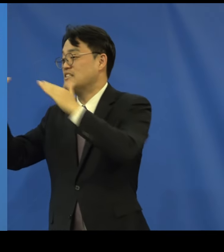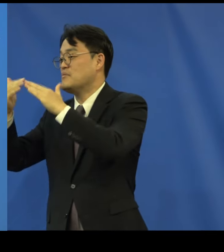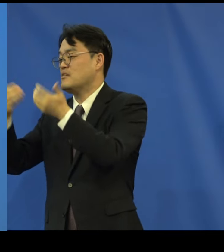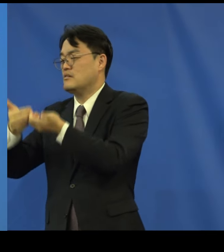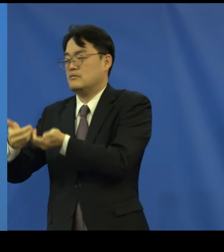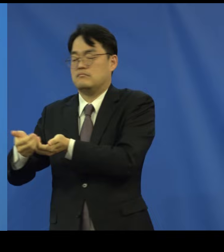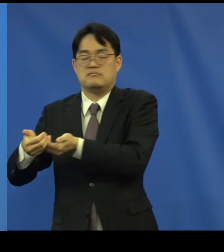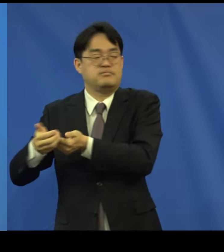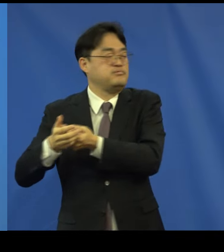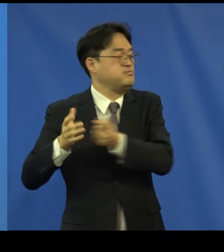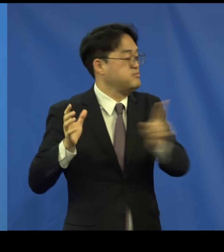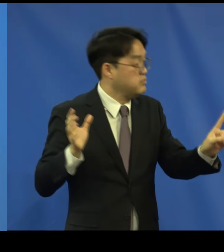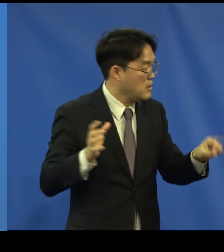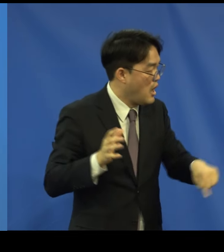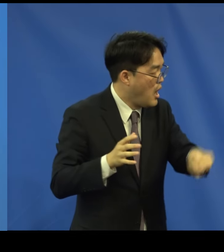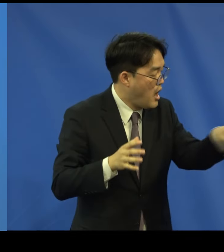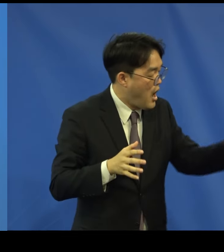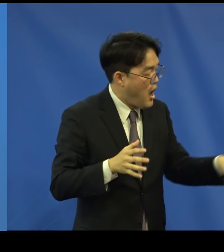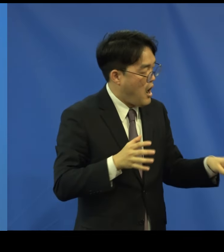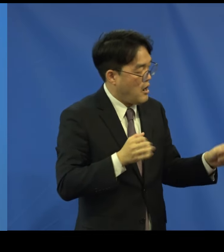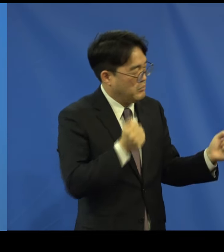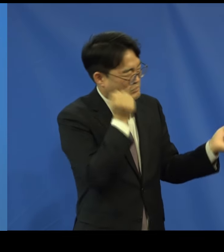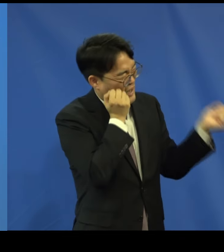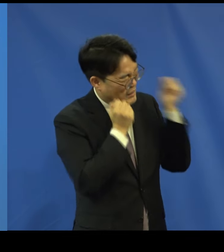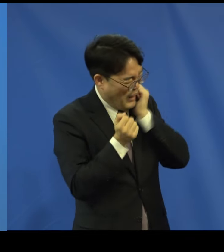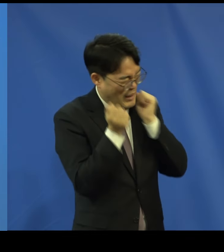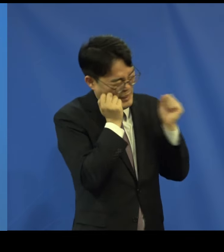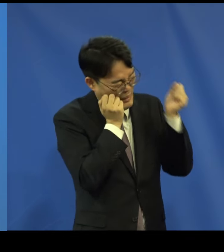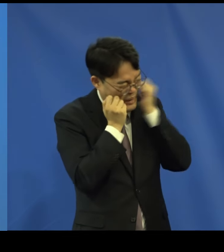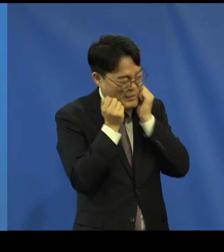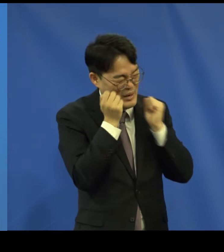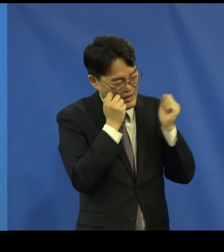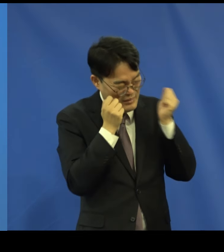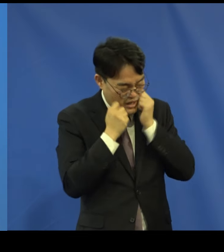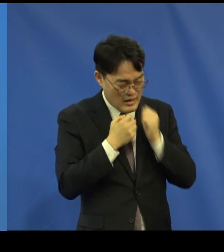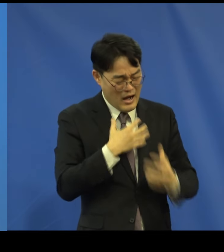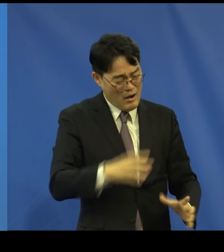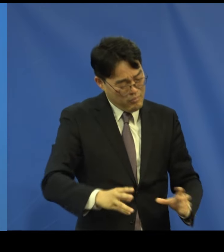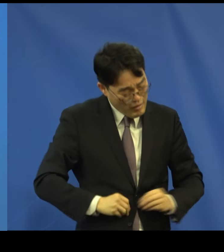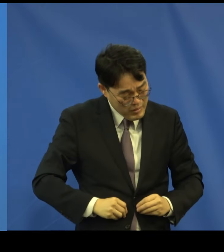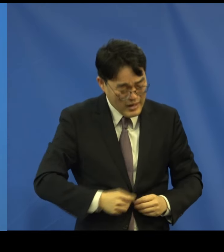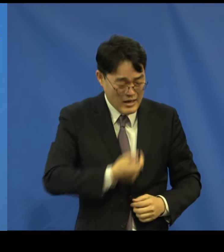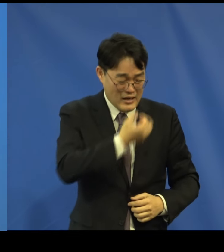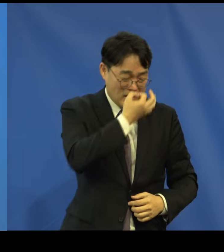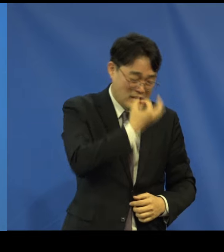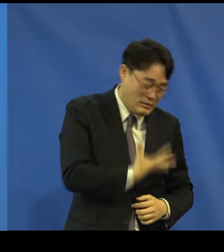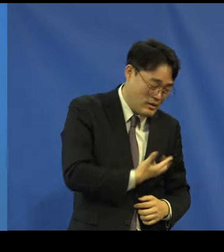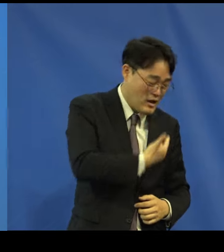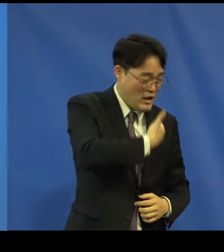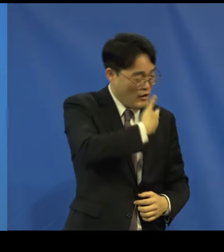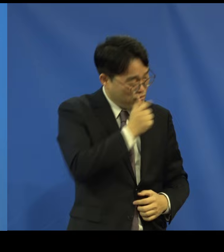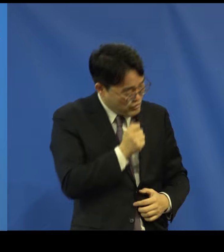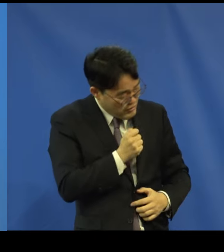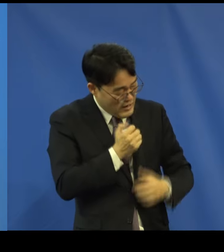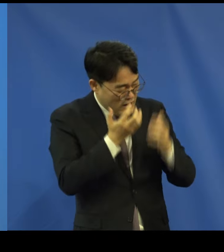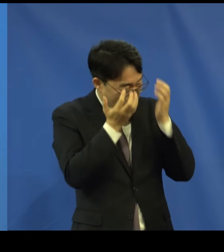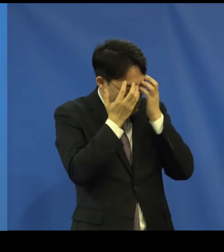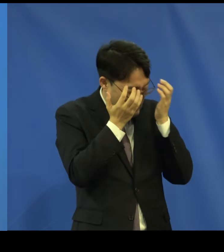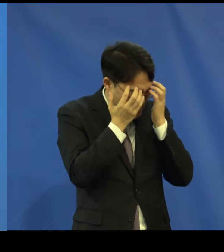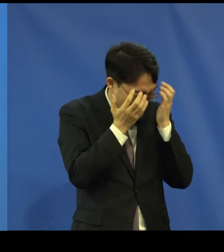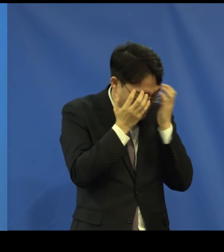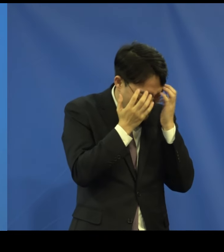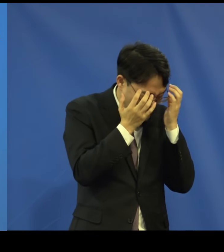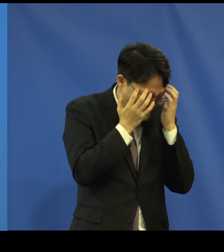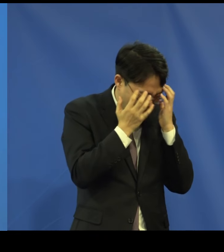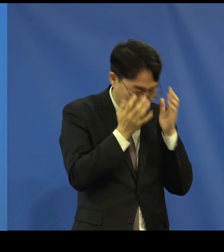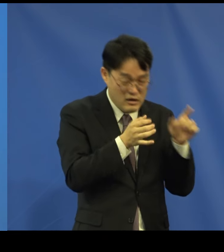내리막겼어. 아버지 없는 자유는 존재하지 않아요. 시간이 흐를수록 결핍이 찾아왔어요. 그리고 아버지 집보다 풍요로운 것이